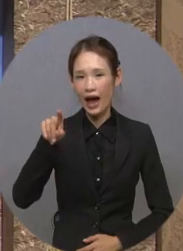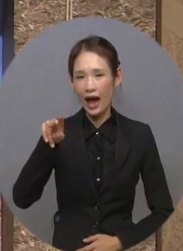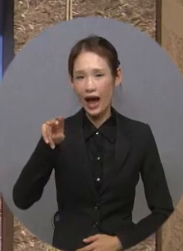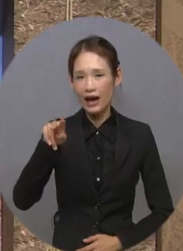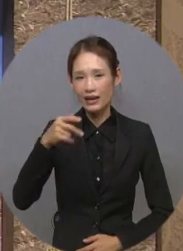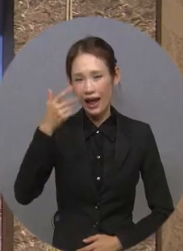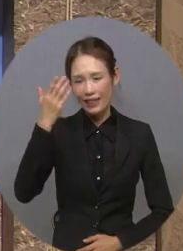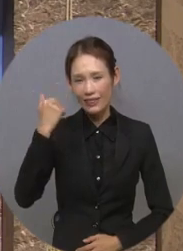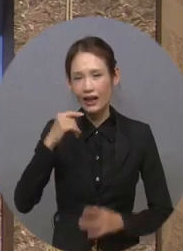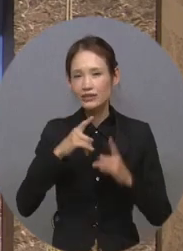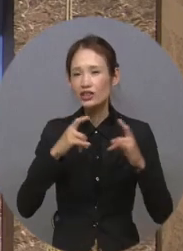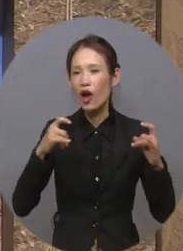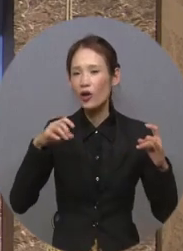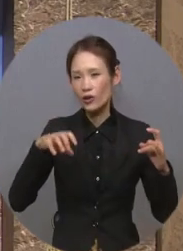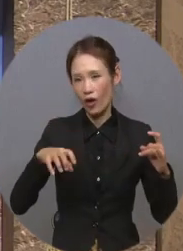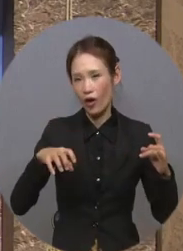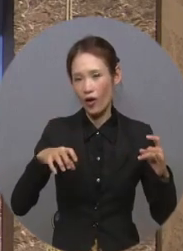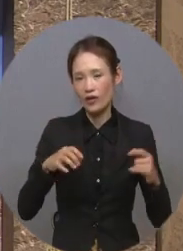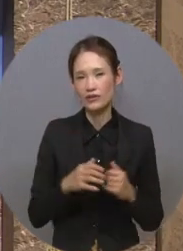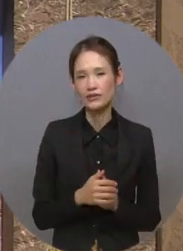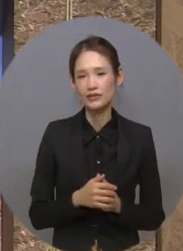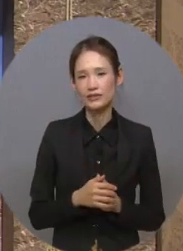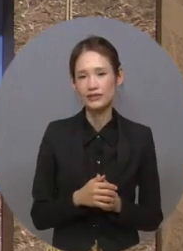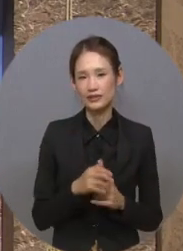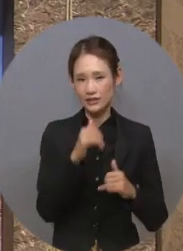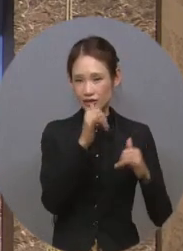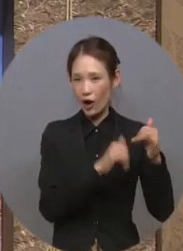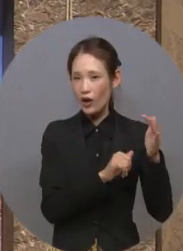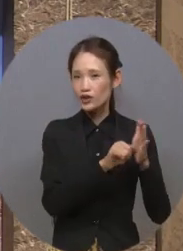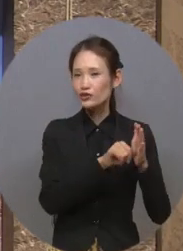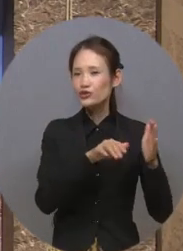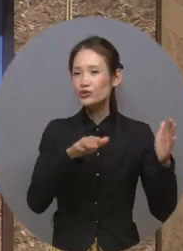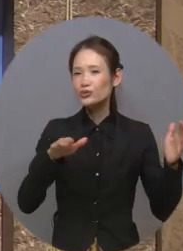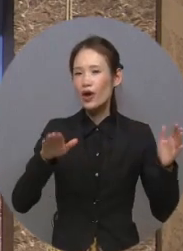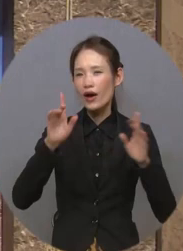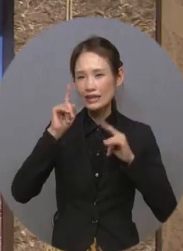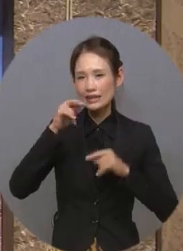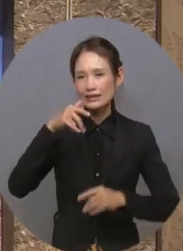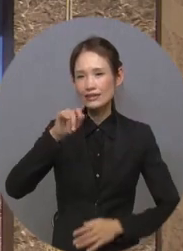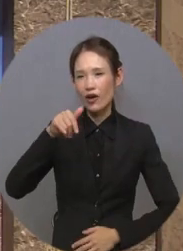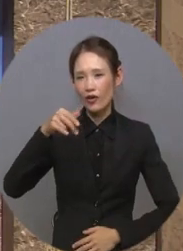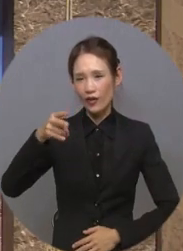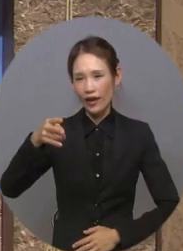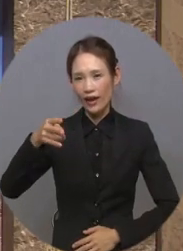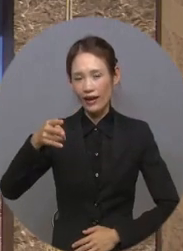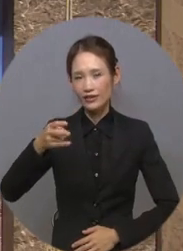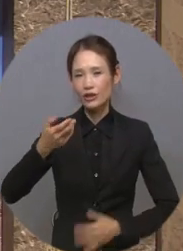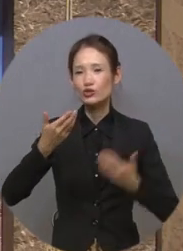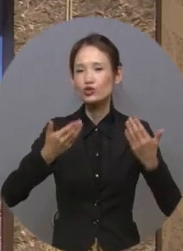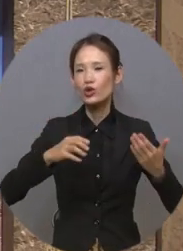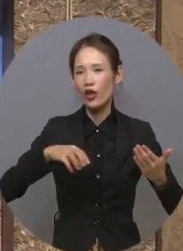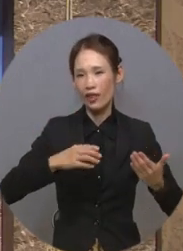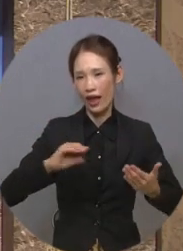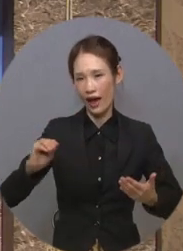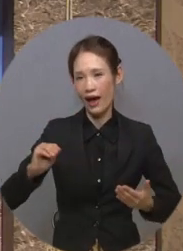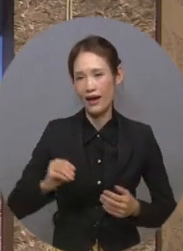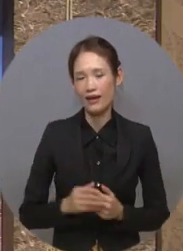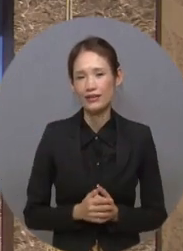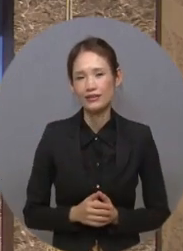그쵸, 그쵸. 네, 그 역사적으로 유명한 태조 이성계 네, 네. 이성계가 거기서 이제 쉬었다가고 하는 그렇죠 네, 그런